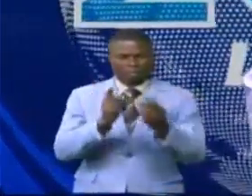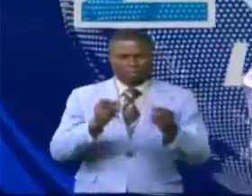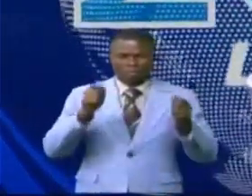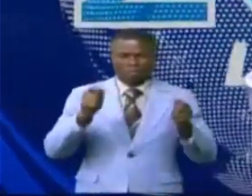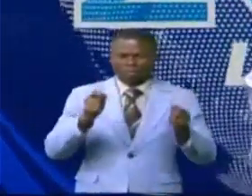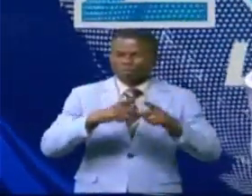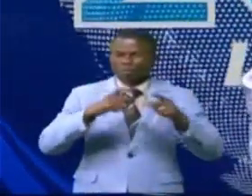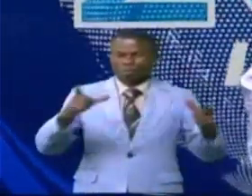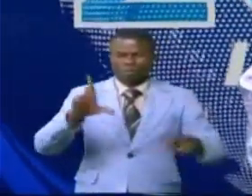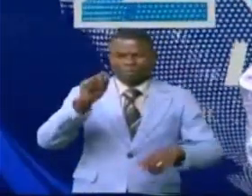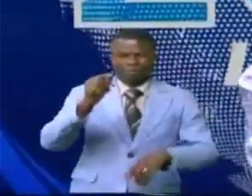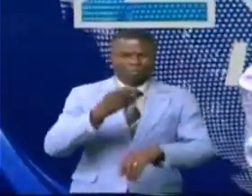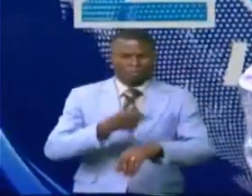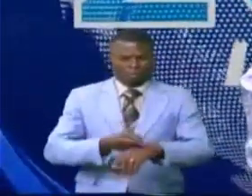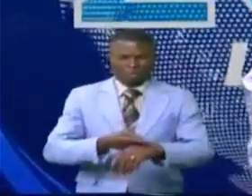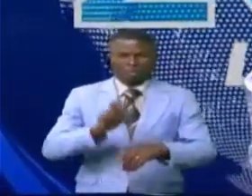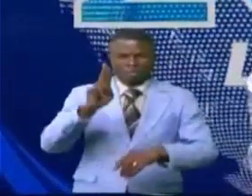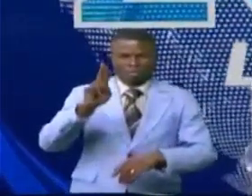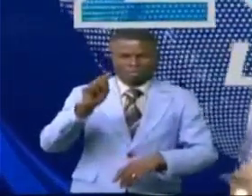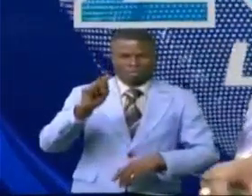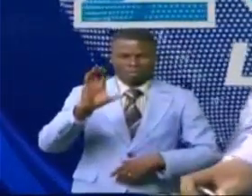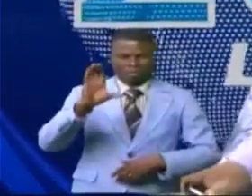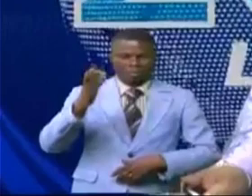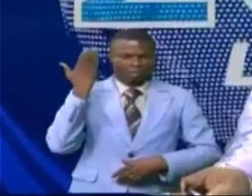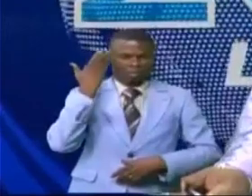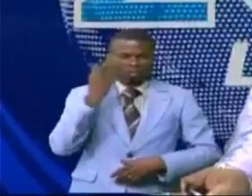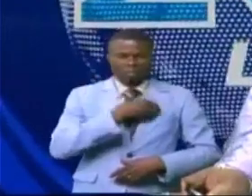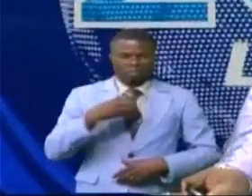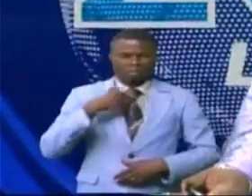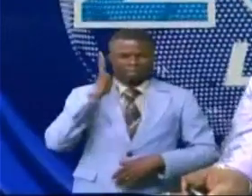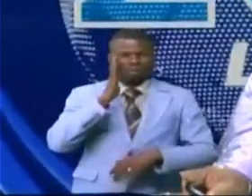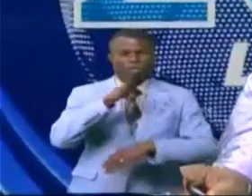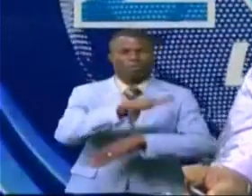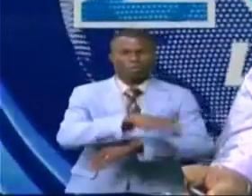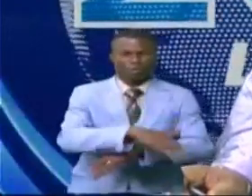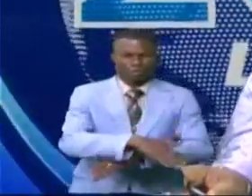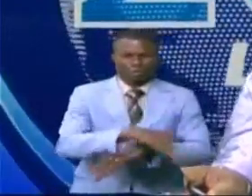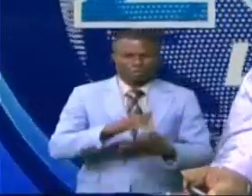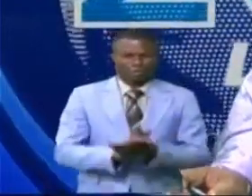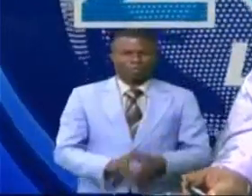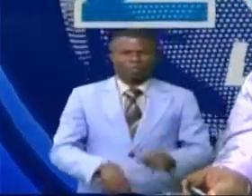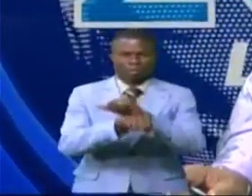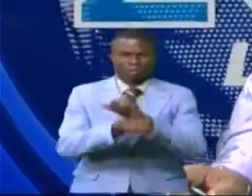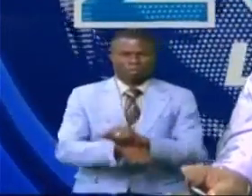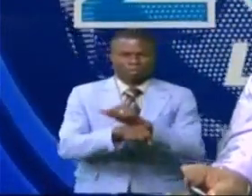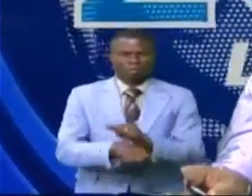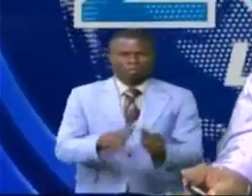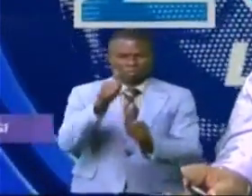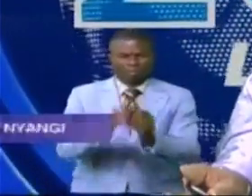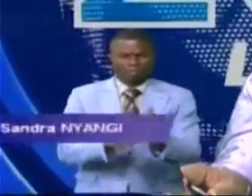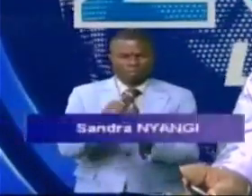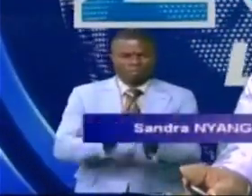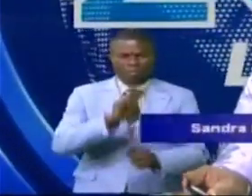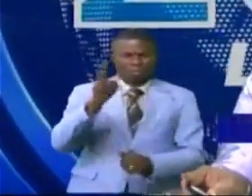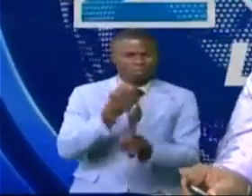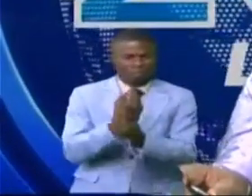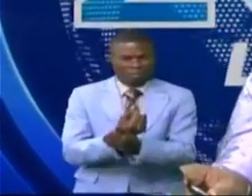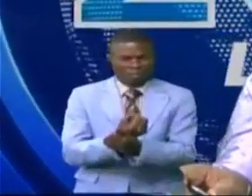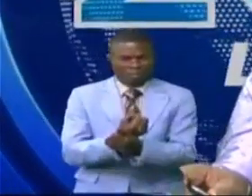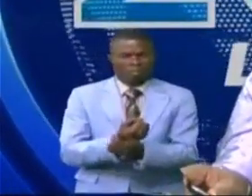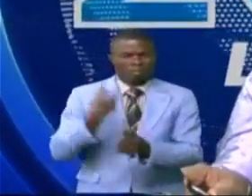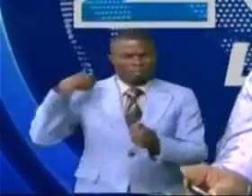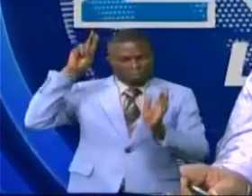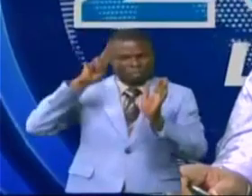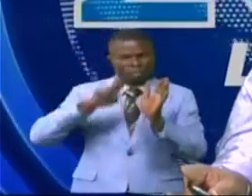grande édition d'informations sur la chaîne nationale. Mesdames et messieurs, bonsoir. La tradition de chaque vendredi a été respectée au